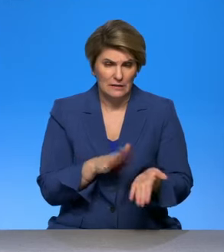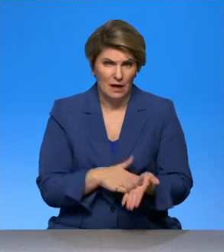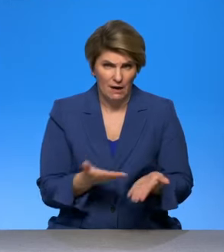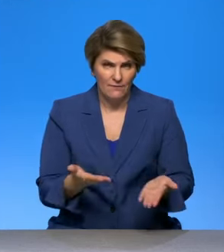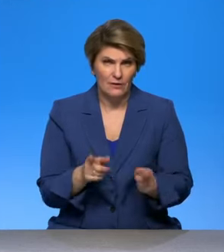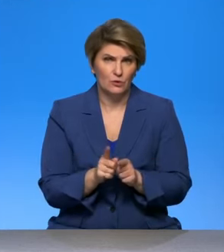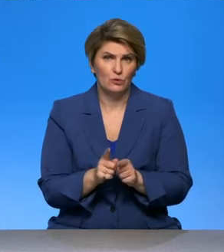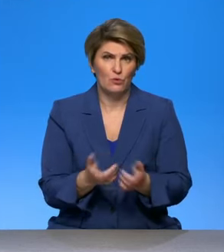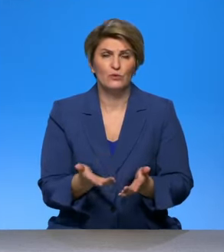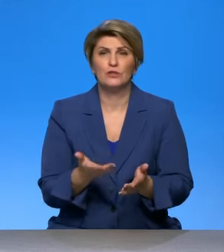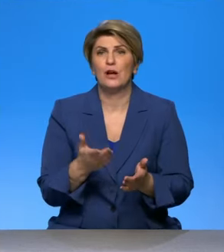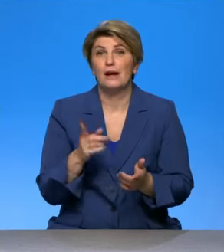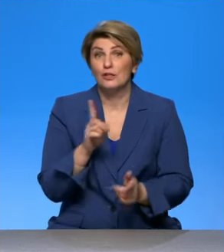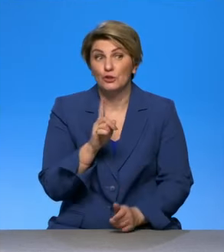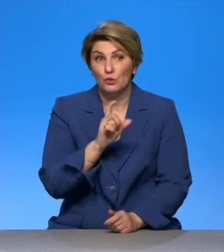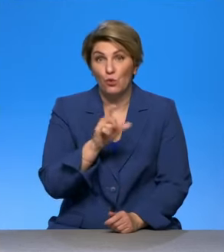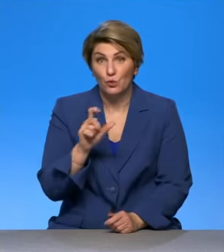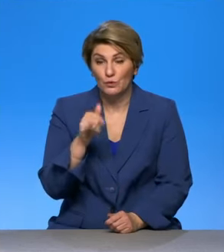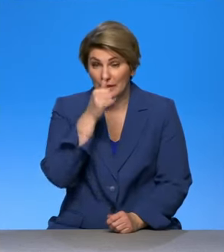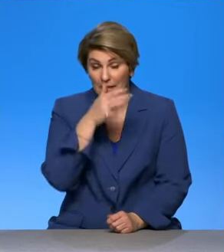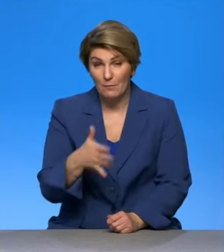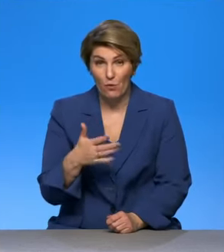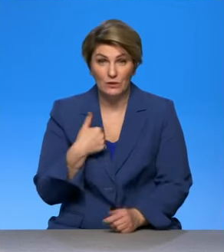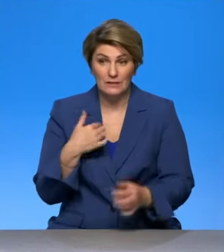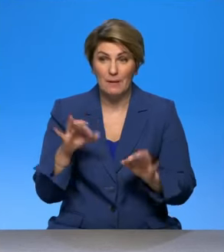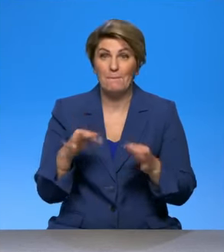что люди не могут себе позволить ни ипотеку, как вы сказали,